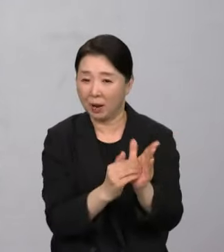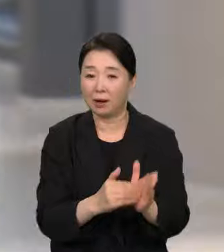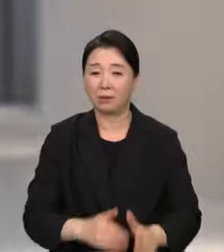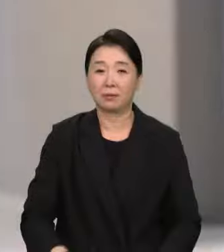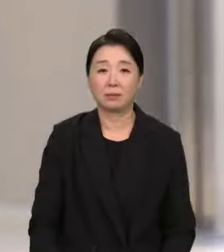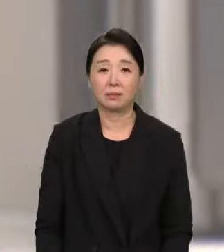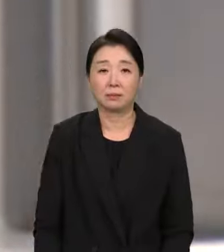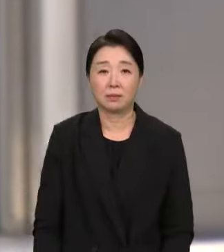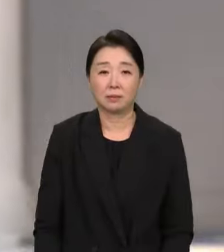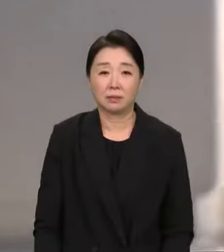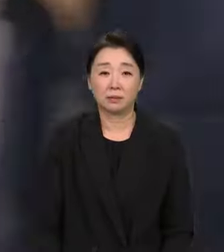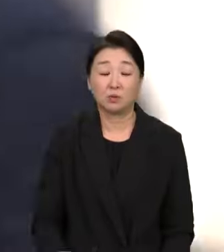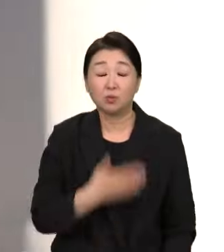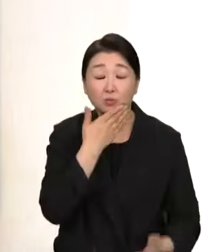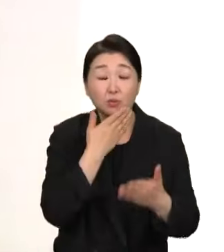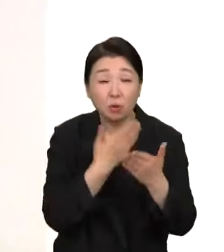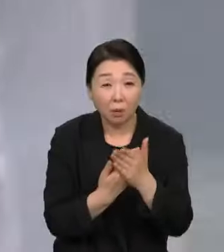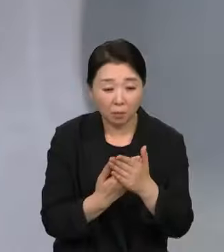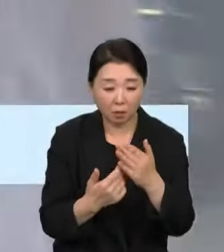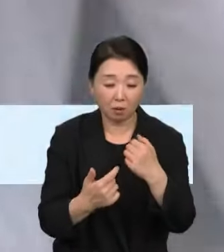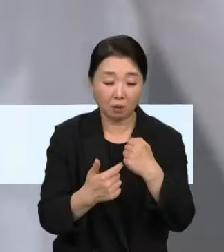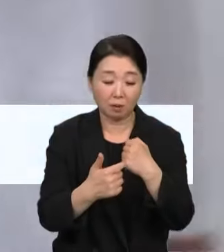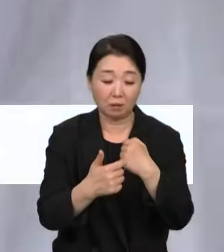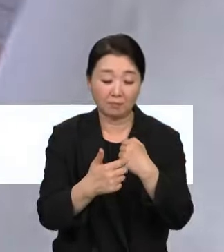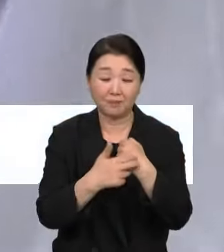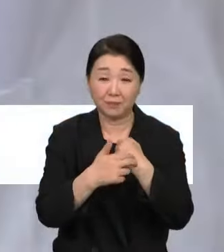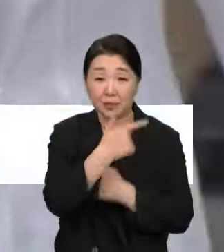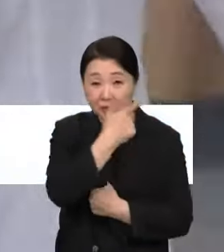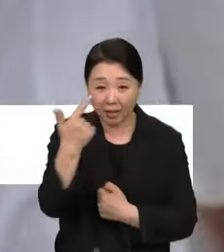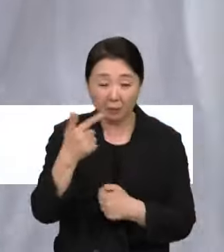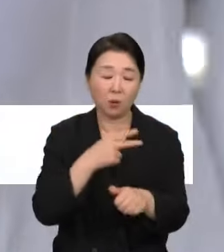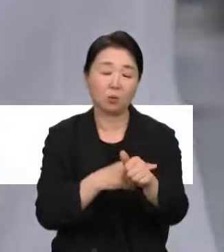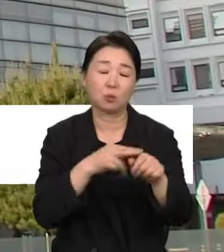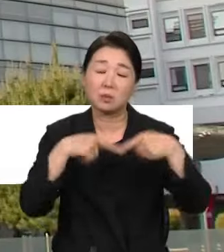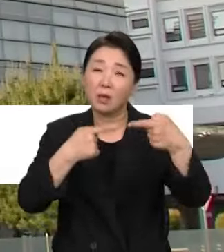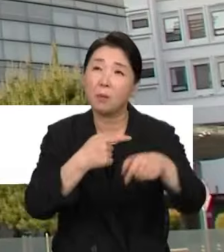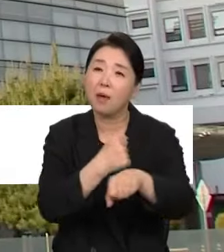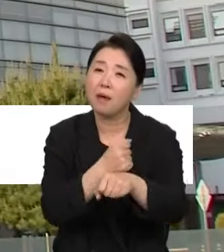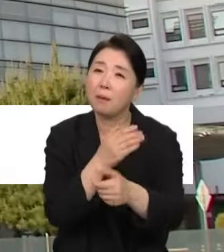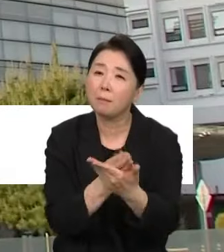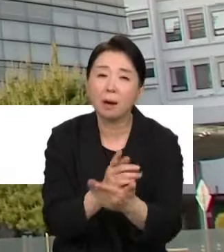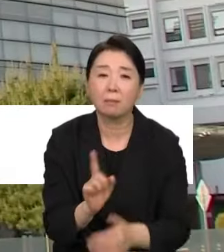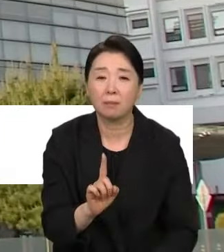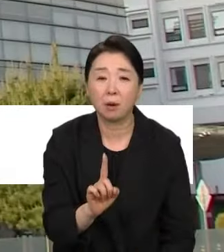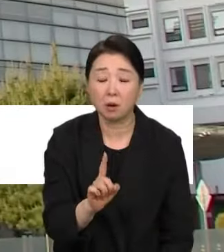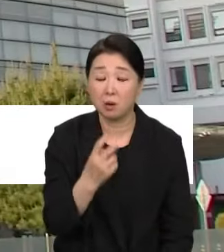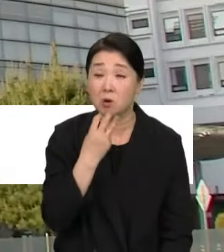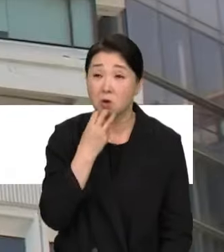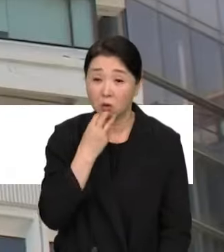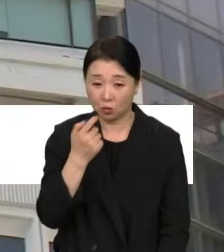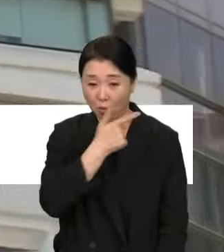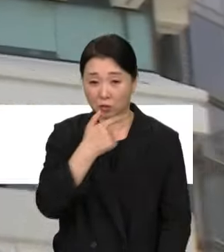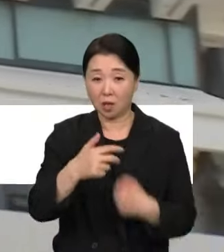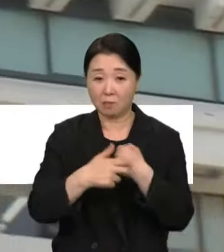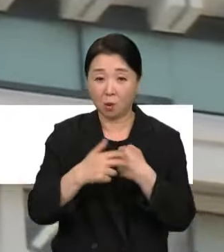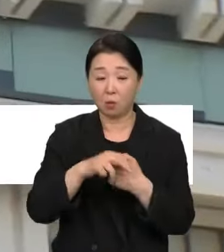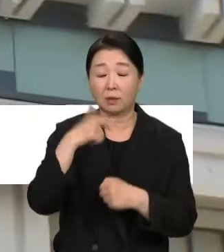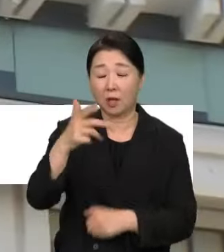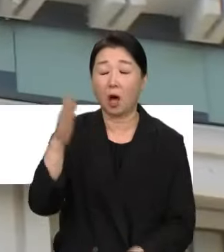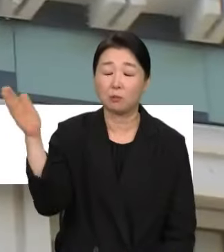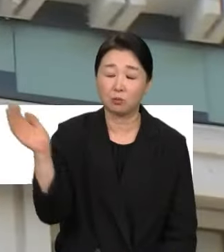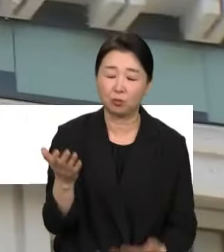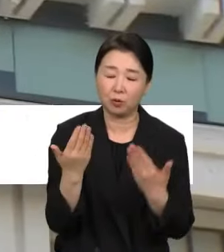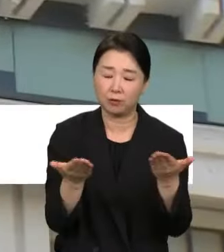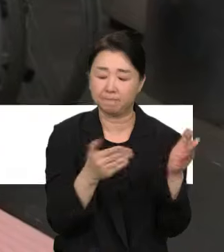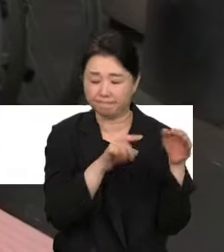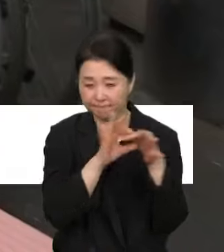그쳤습니다. 관건은 대학병원 교수들이 얼마나 참여할 것인가입니다. 서울대병원은 다음 주부터 무기한 휴진에